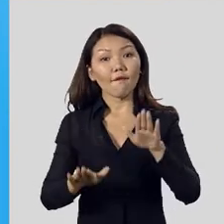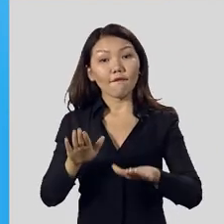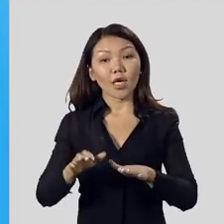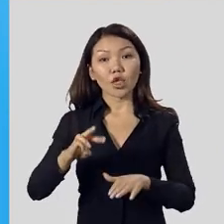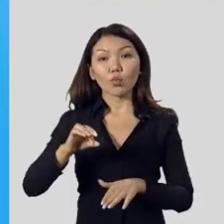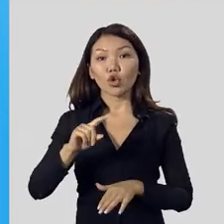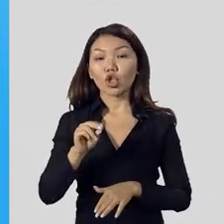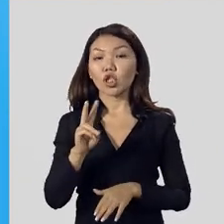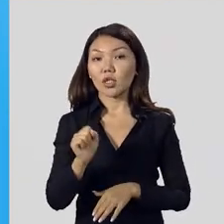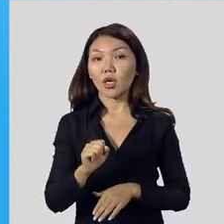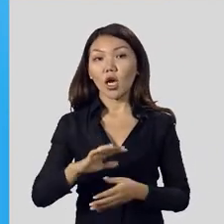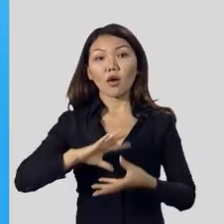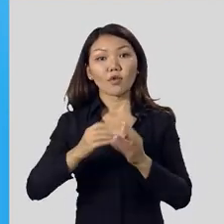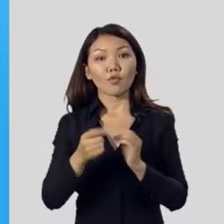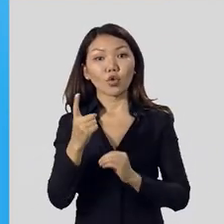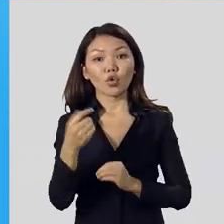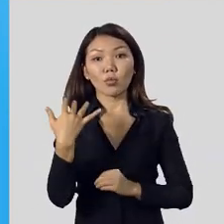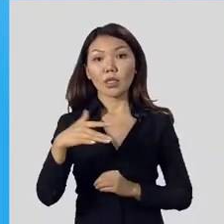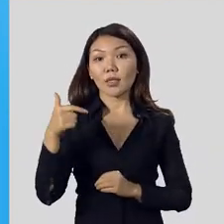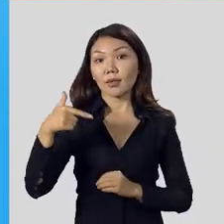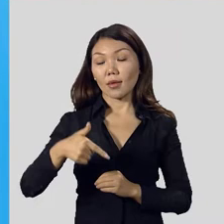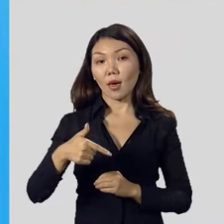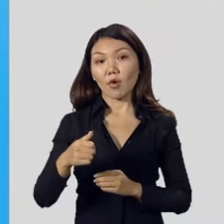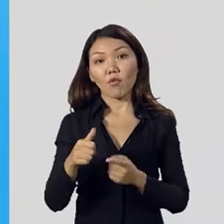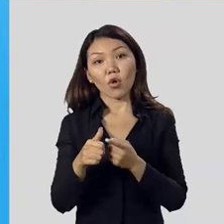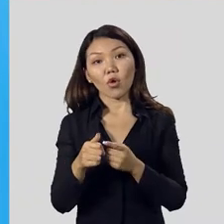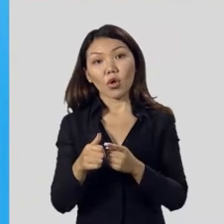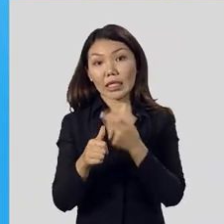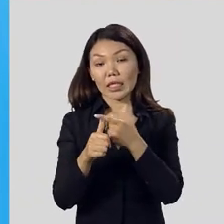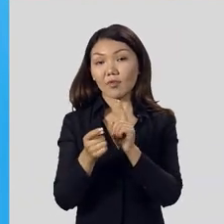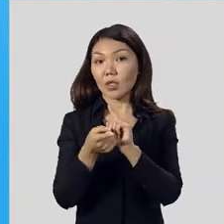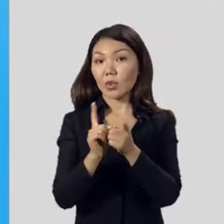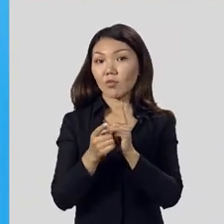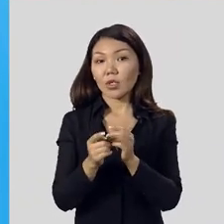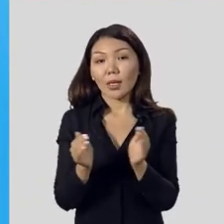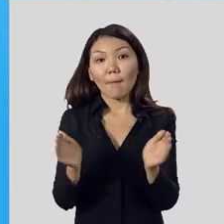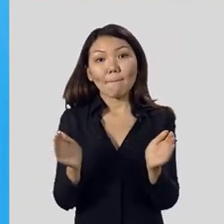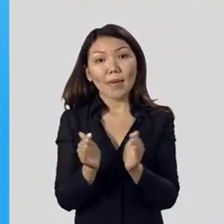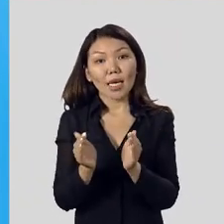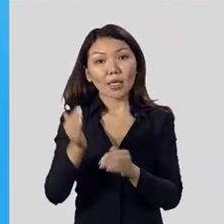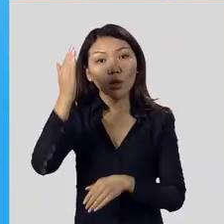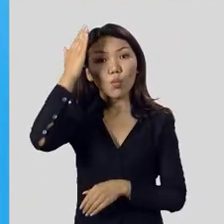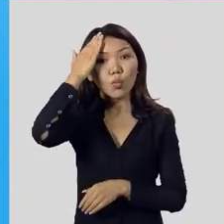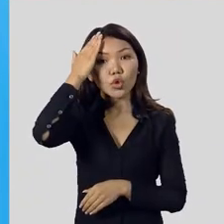всего 150 грамм, и даже его название переводится как «маленький мозг».